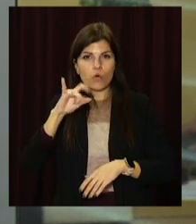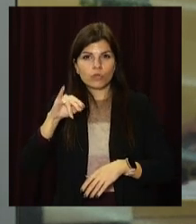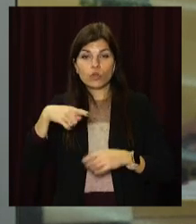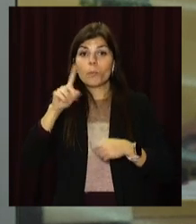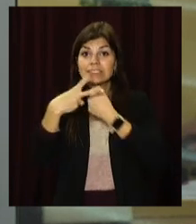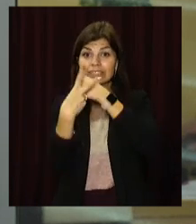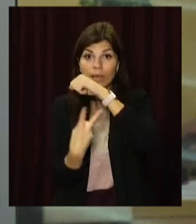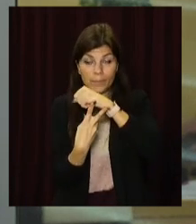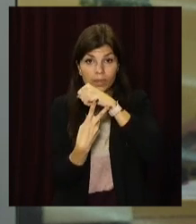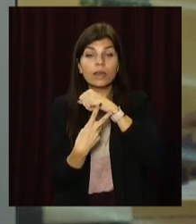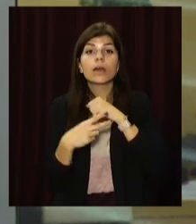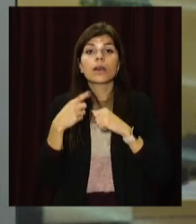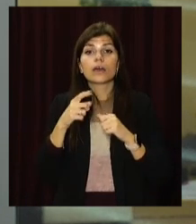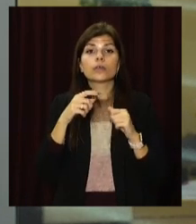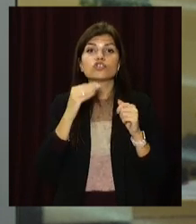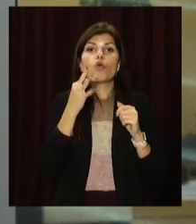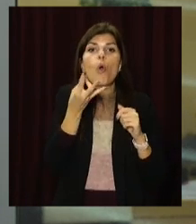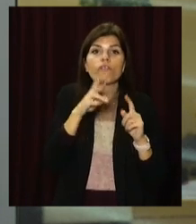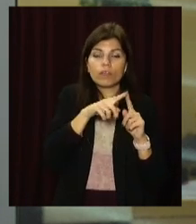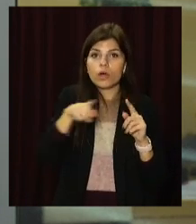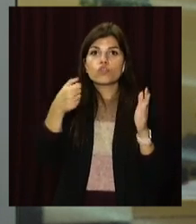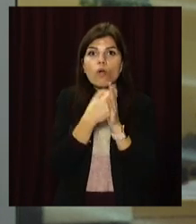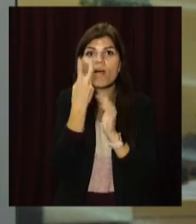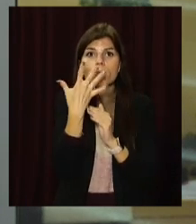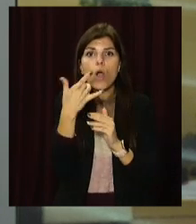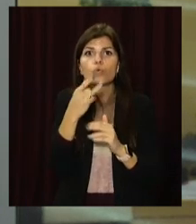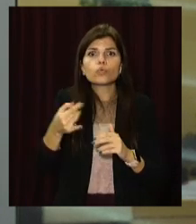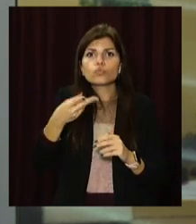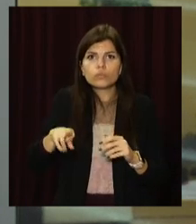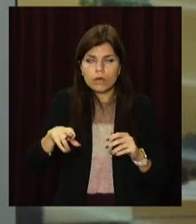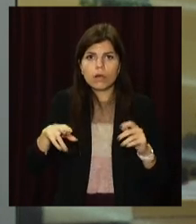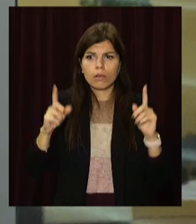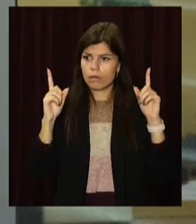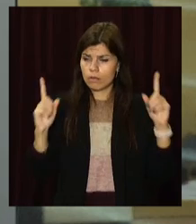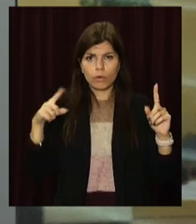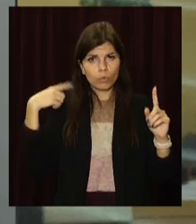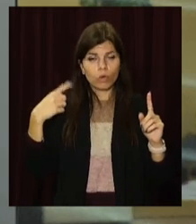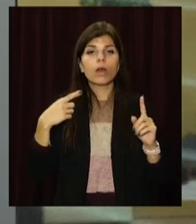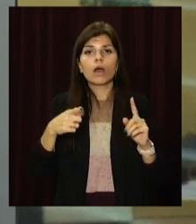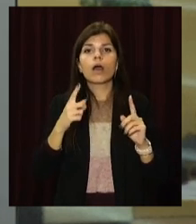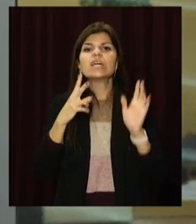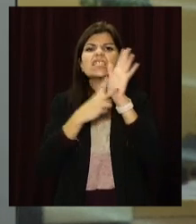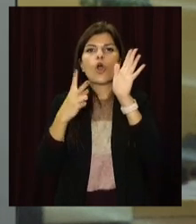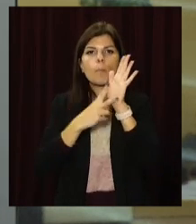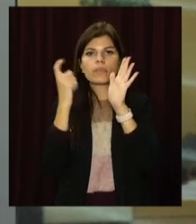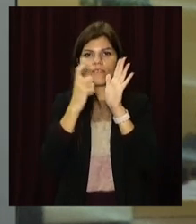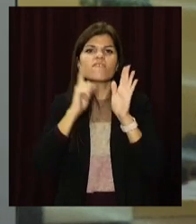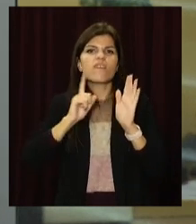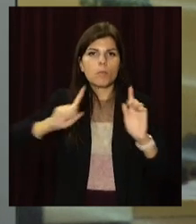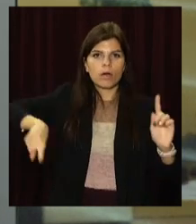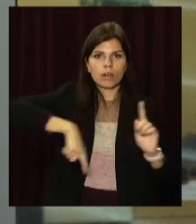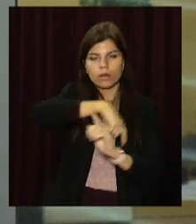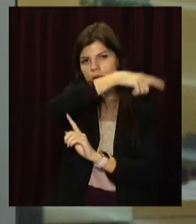17 28 жовтня по 25 грудня призупинить рух. Тимчасово він курсуватиме за маршрутом 7-го трамвая від